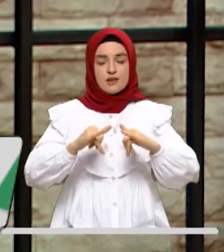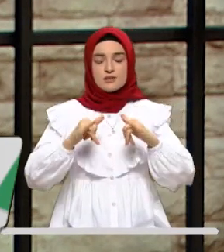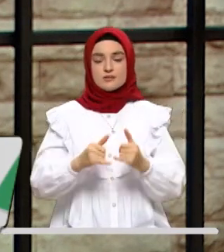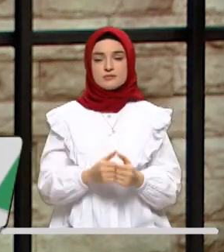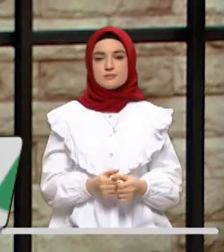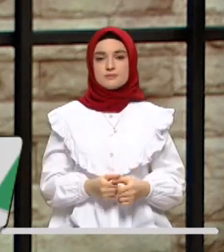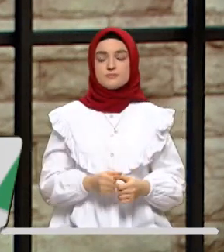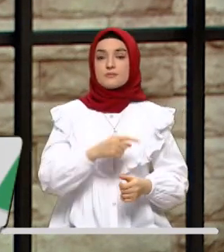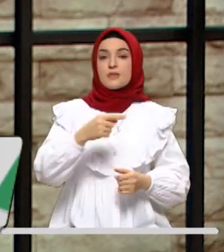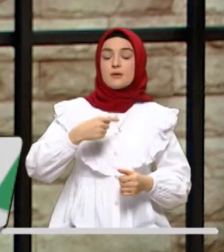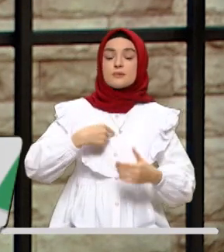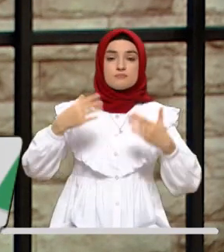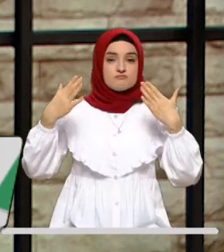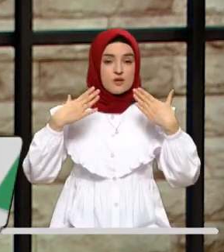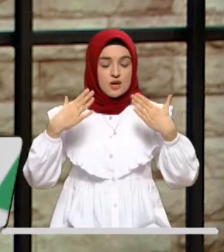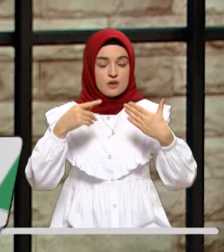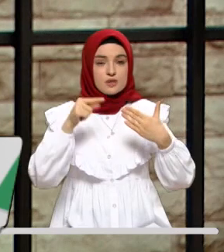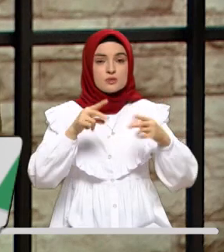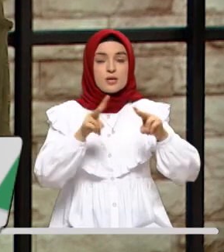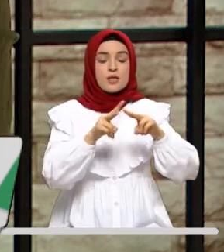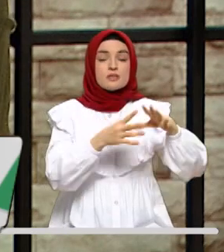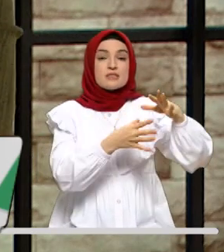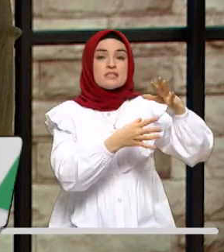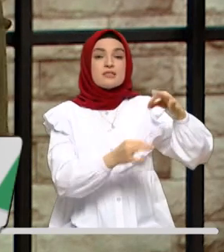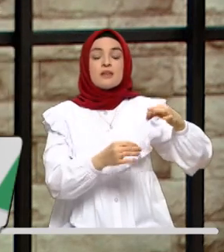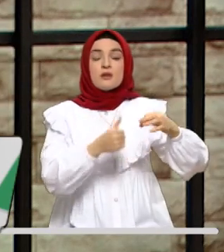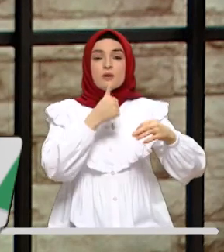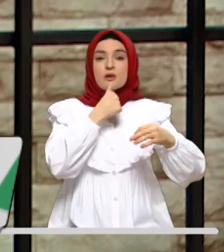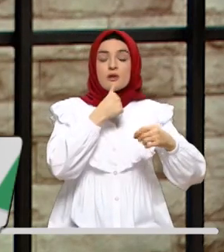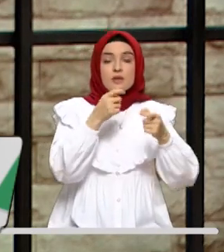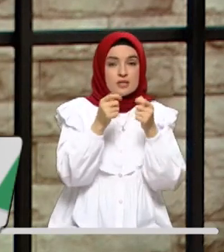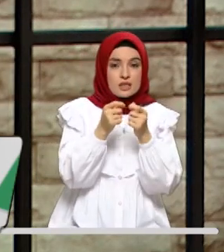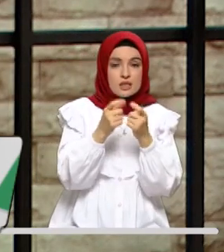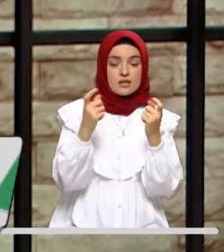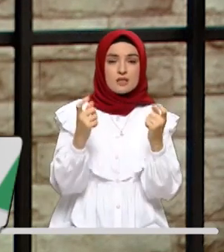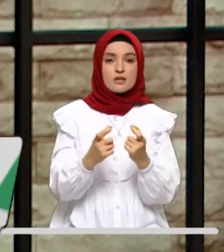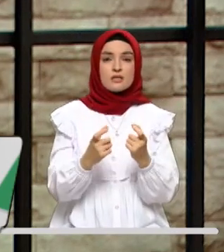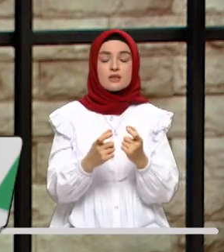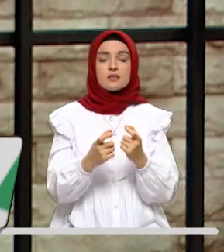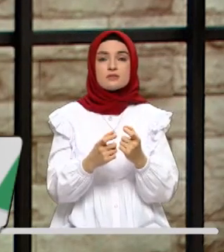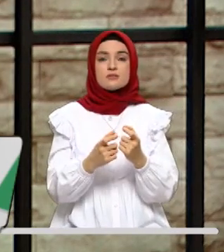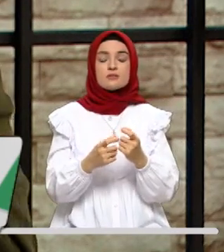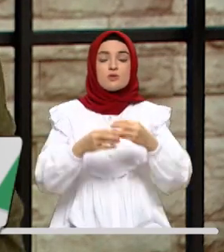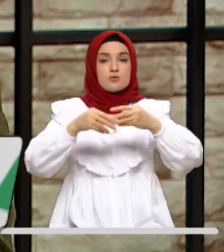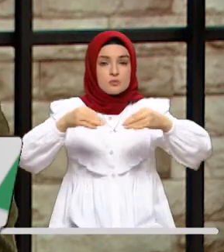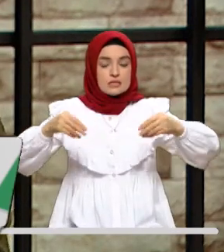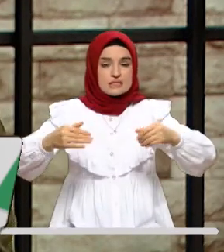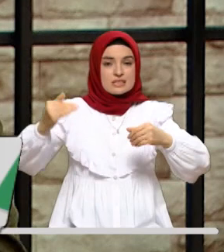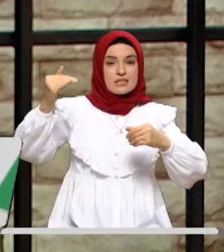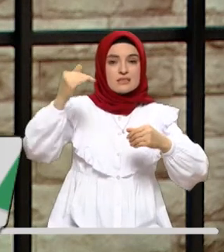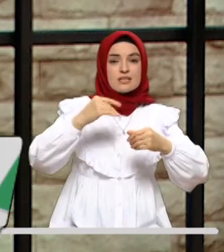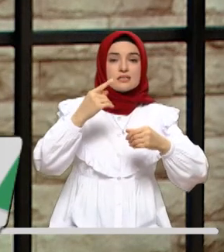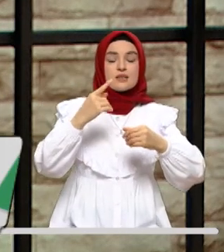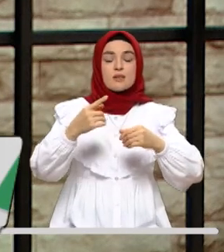havamız Mehmet Akif'in babasının Balkanlardan, evladı Fatihan topraklarından getirdiği